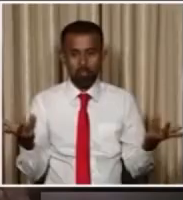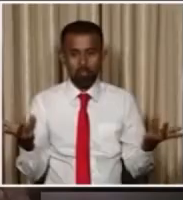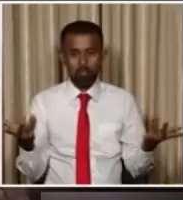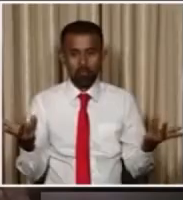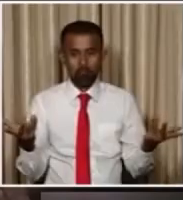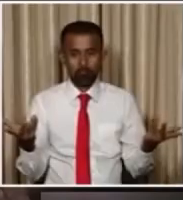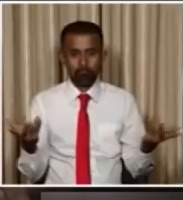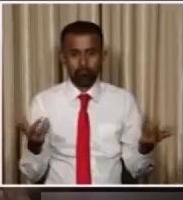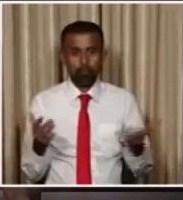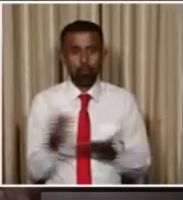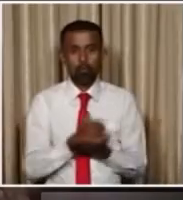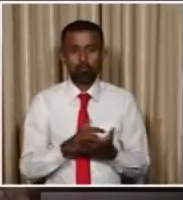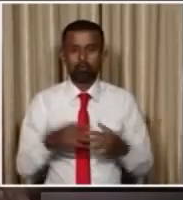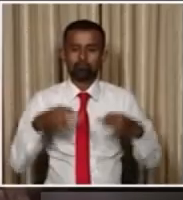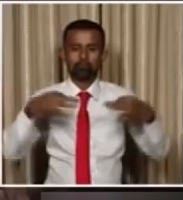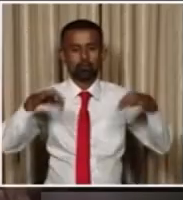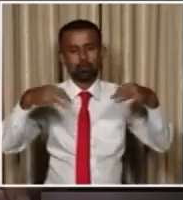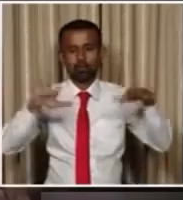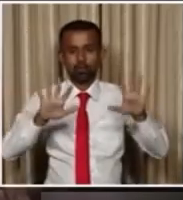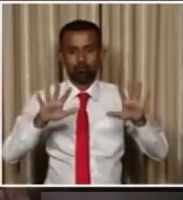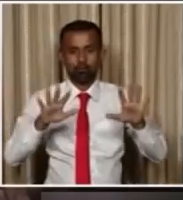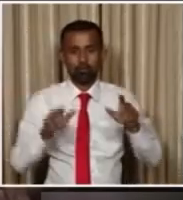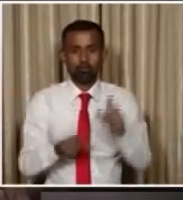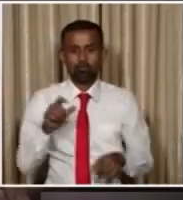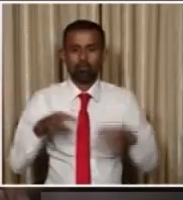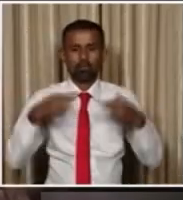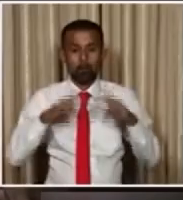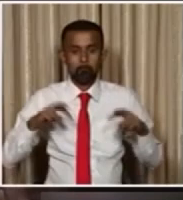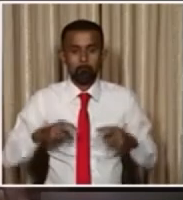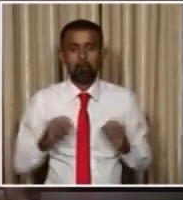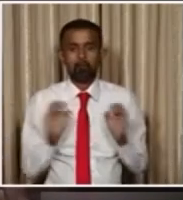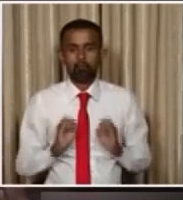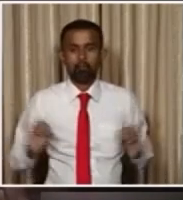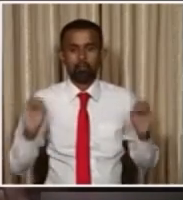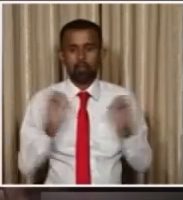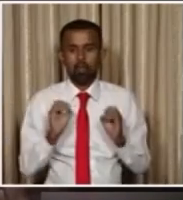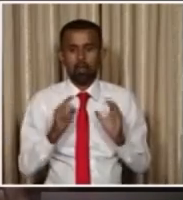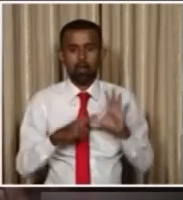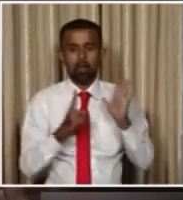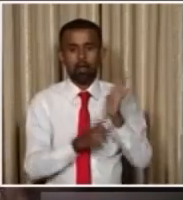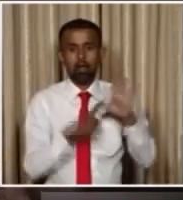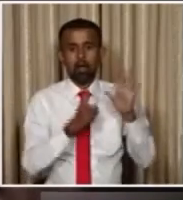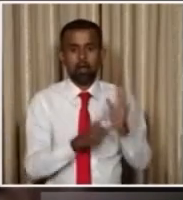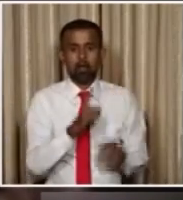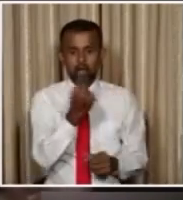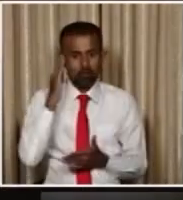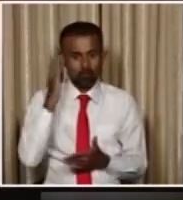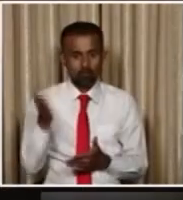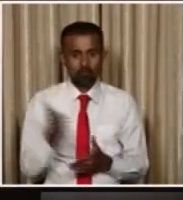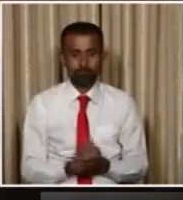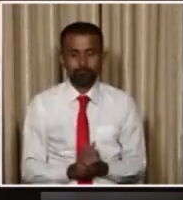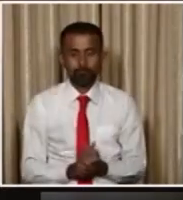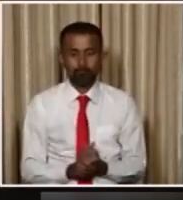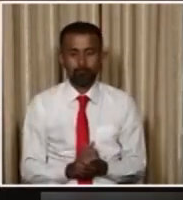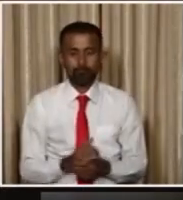අදවත්. හැබැයි ඒ ඔක්කොම ඇපදීලත් ඉවරයි. බහුතරයන් නිදොස්කට නිදහස් කරලා ඉවරයි. එහෙනම් ලාල්කාන්ත මහත්තයා කියන එක තමයි ඉදිරියේදී වෙන්නේ. මම